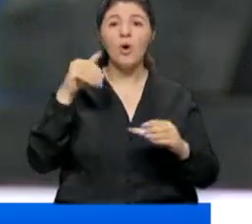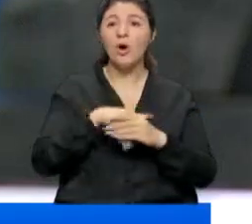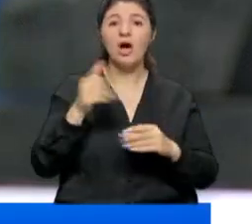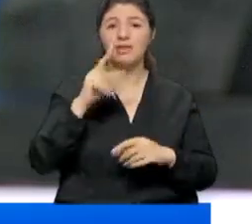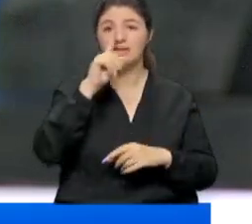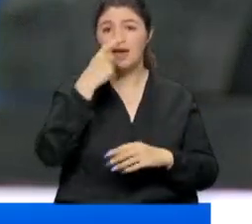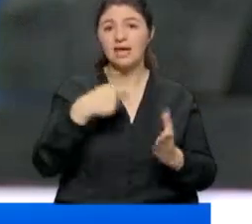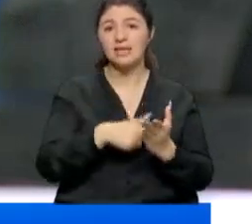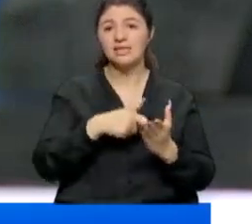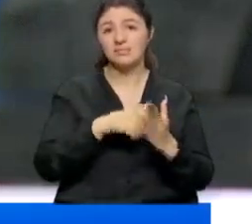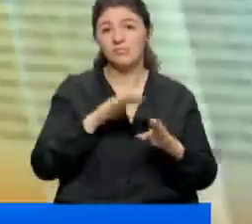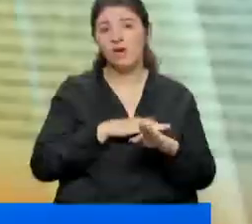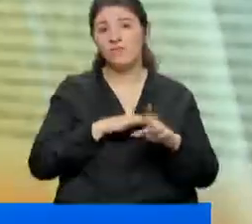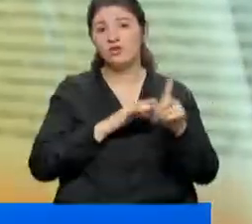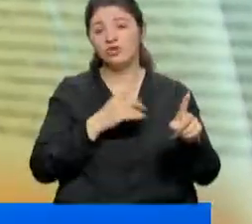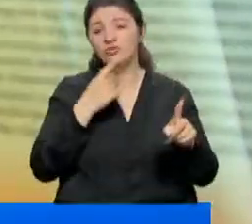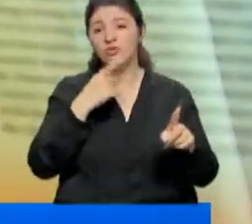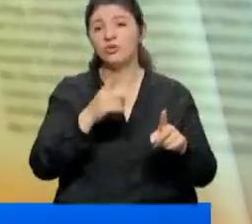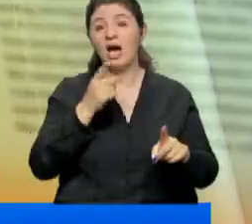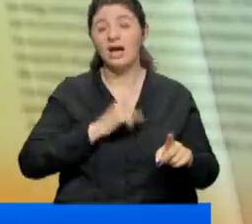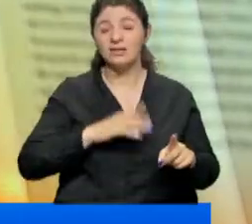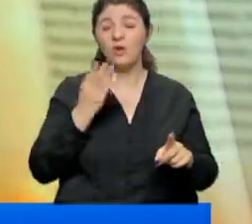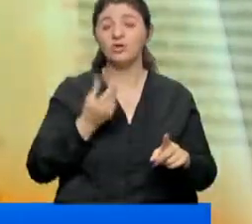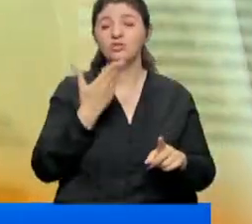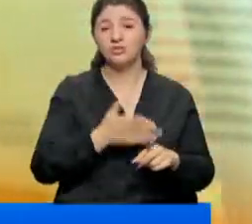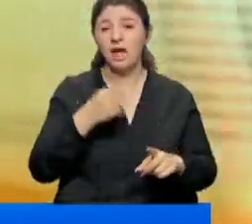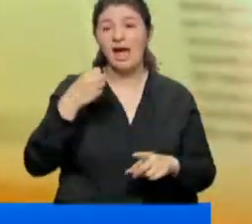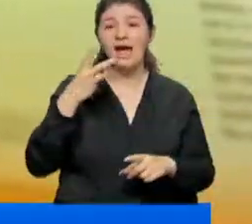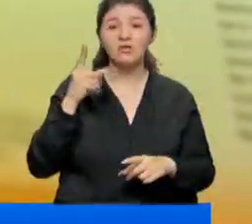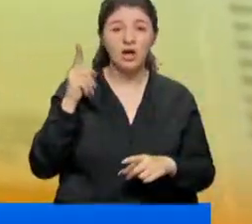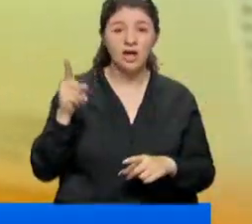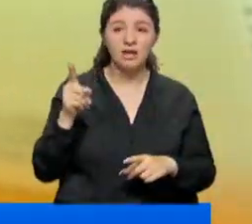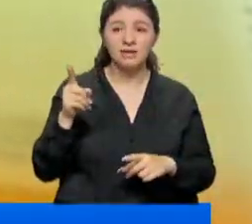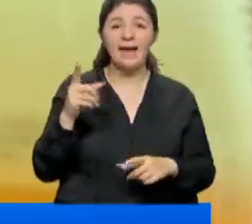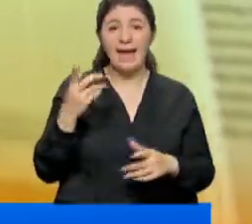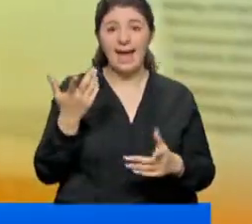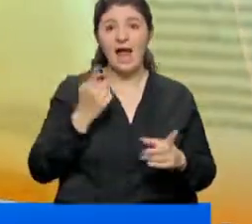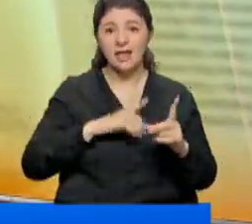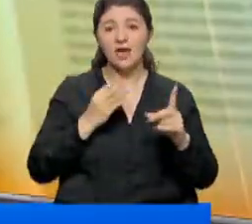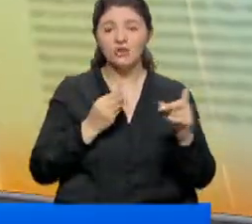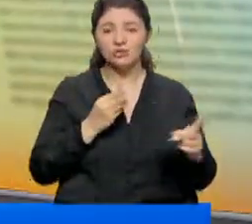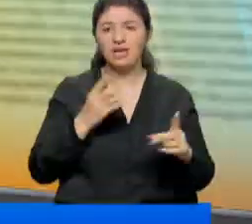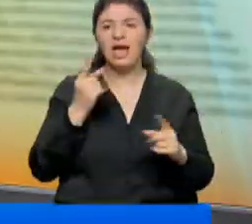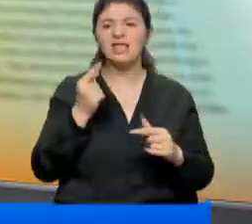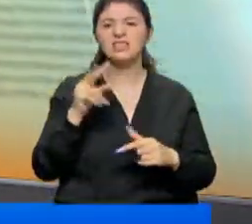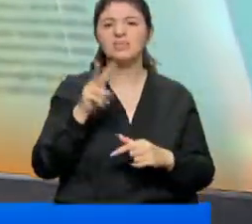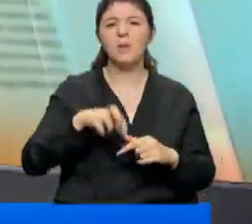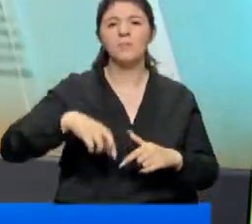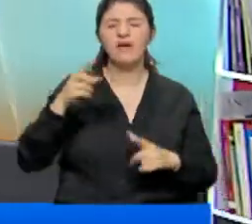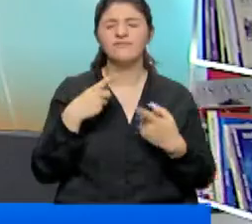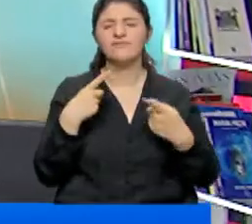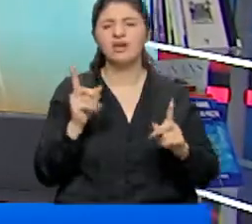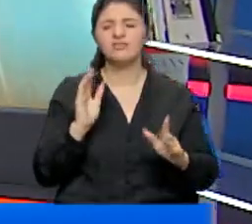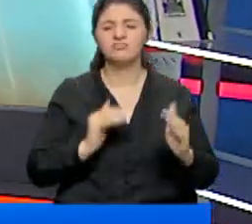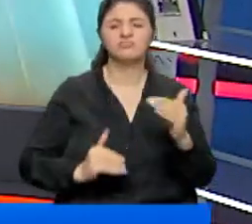oyalan tek isim yavaş diyor Mansur Yavaş'ın aday olması halinde Tayyip Erdoğan'ı eder Eğer aday olursa en az 20 puan